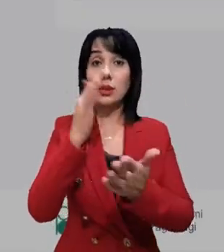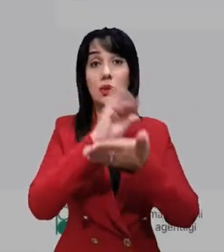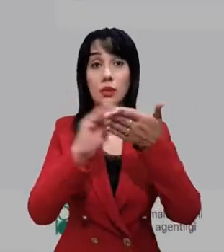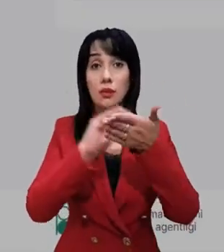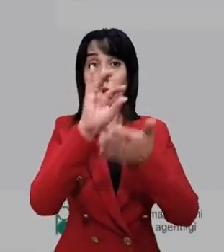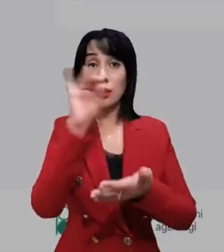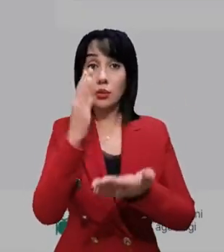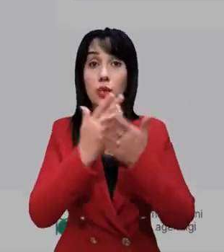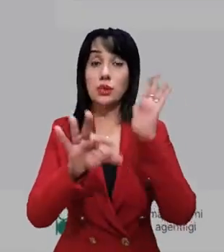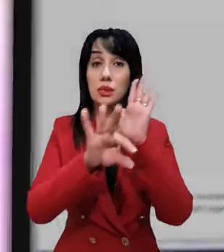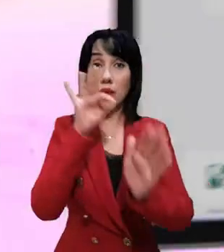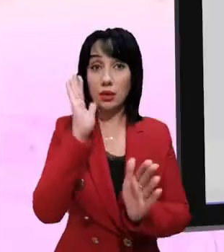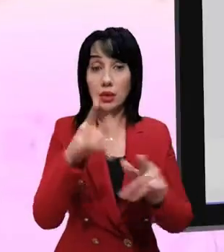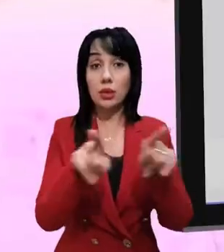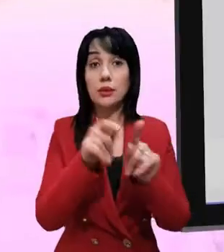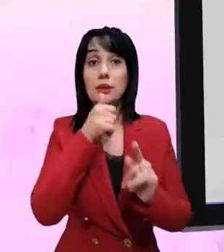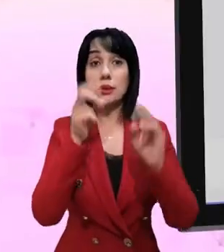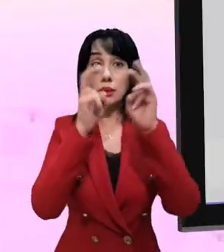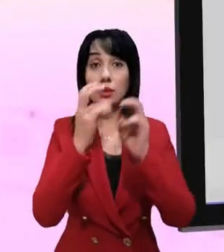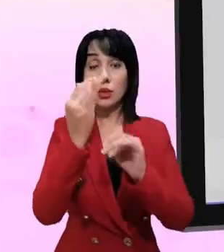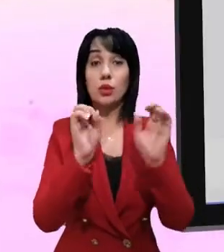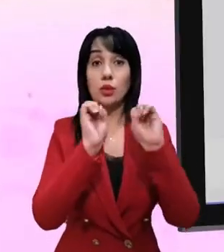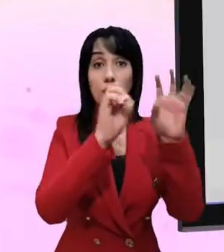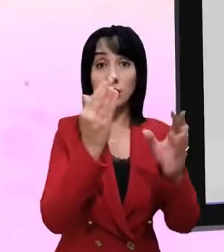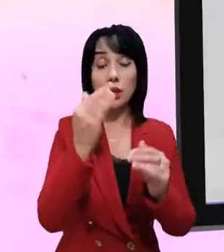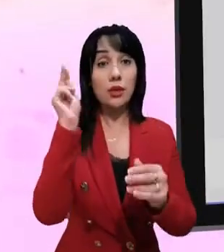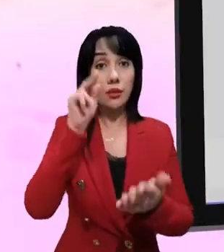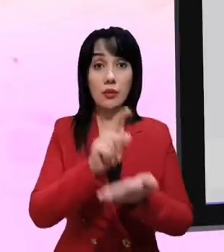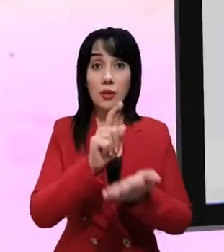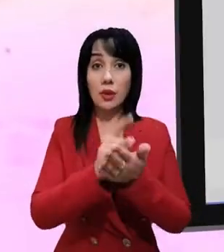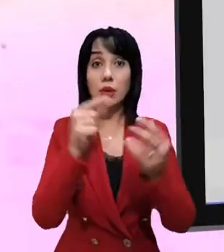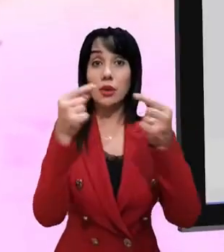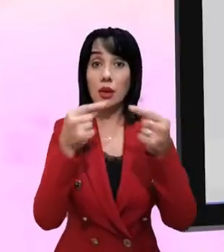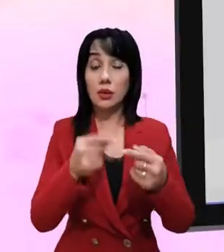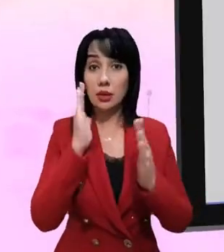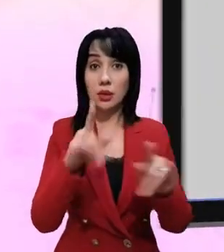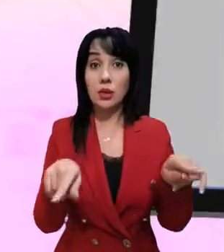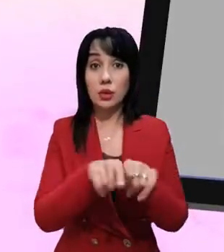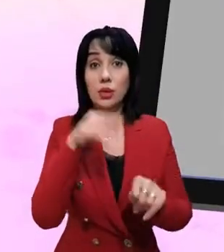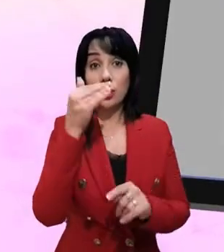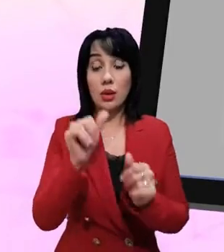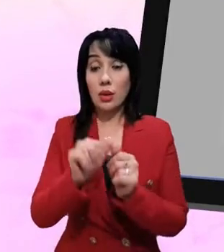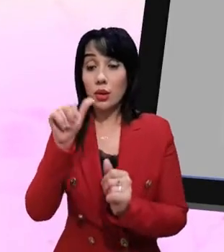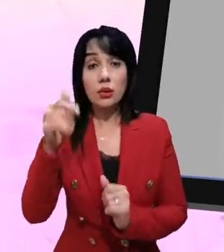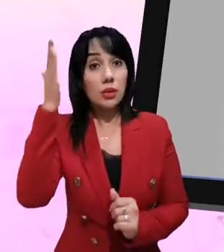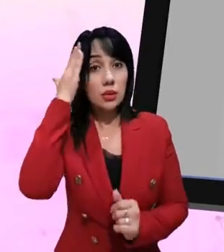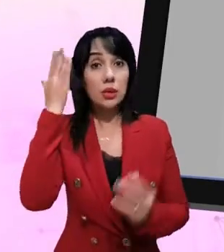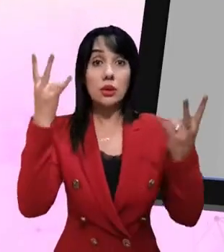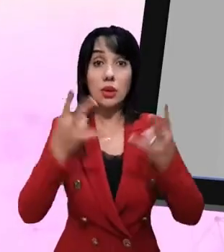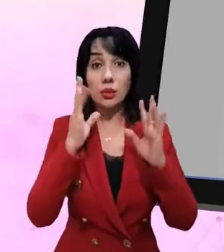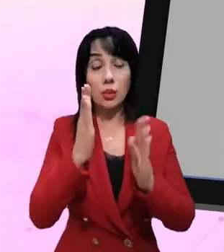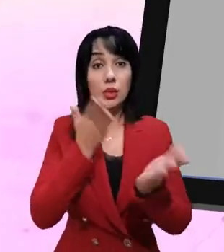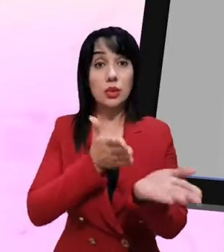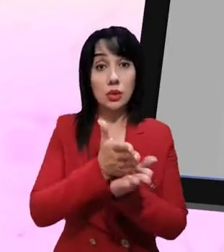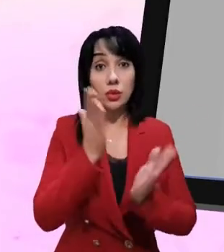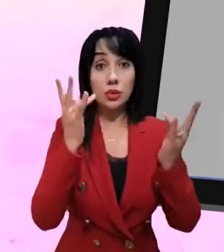topshirish alifbosi tanlanadi. So'ngra test sinovi topshiriladigan fanlar majmuasini aniqlaydi. Agar abituriyent alohida iqtidor